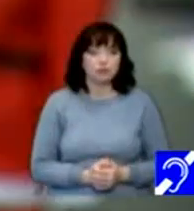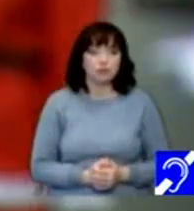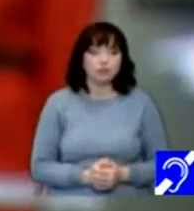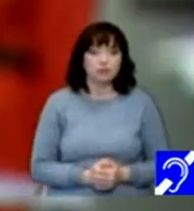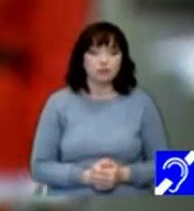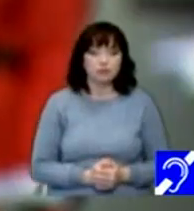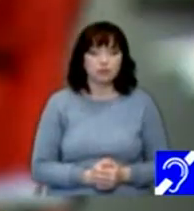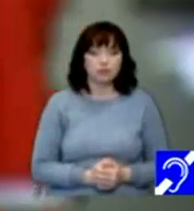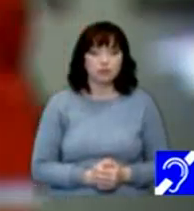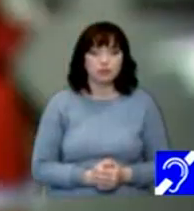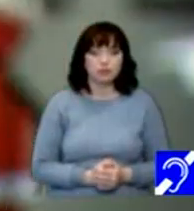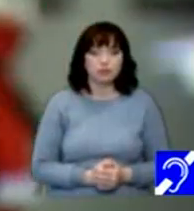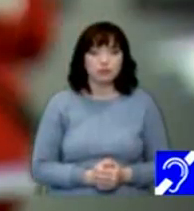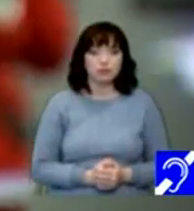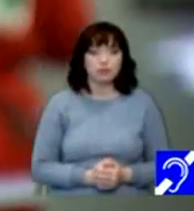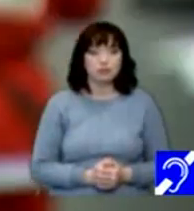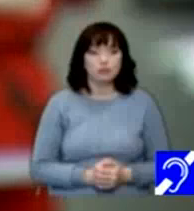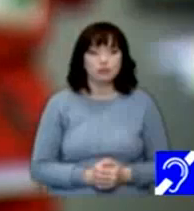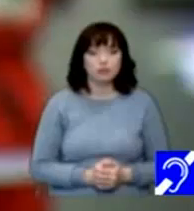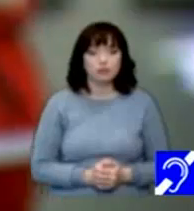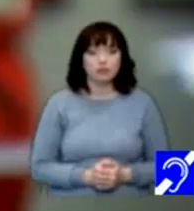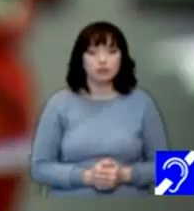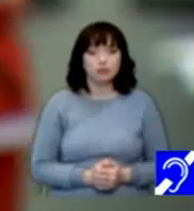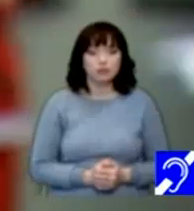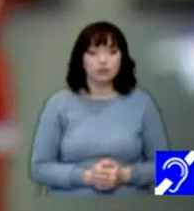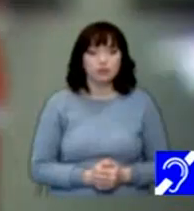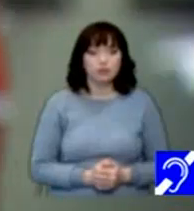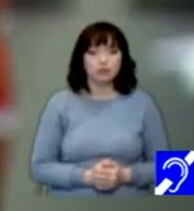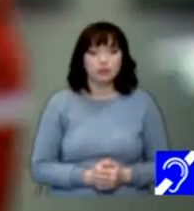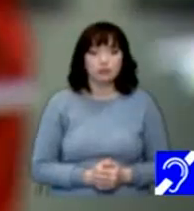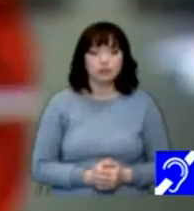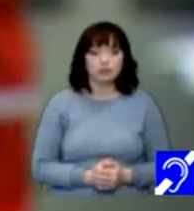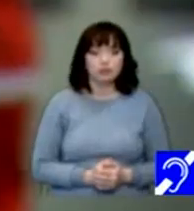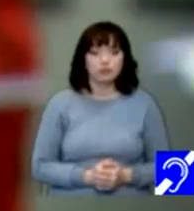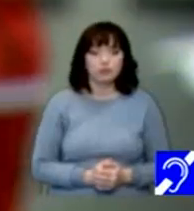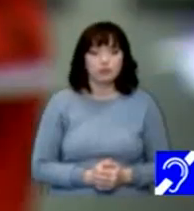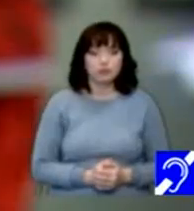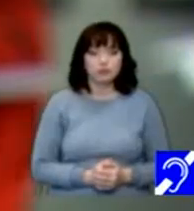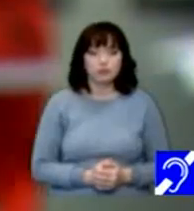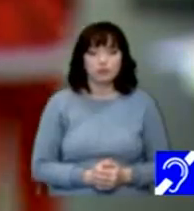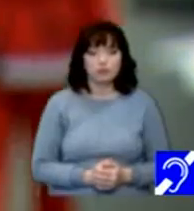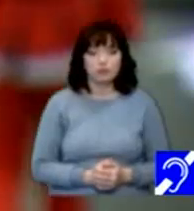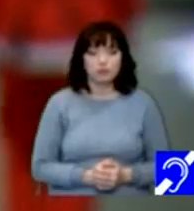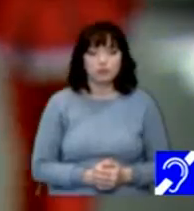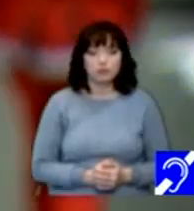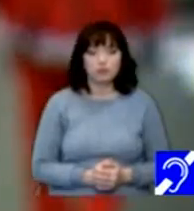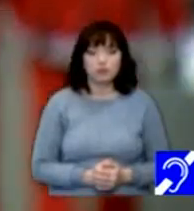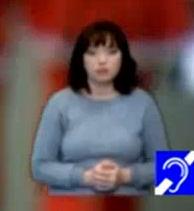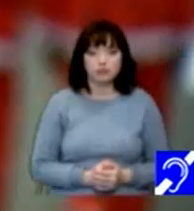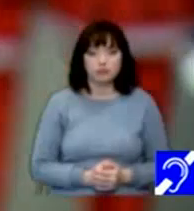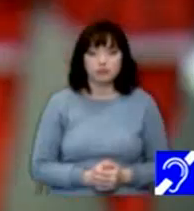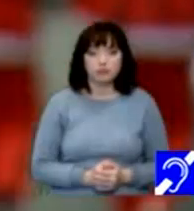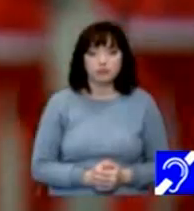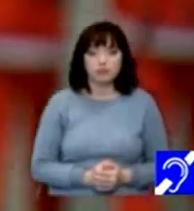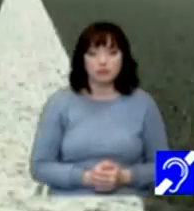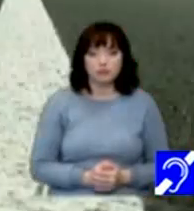por unos meses y unos días que nadie le gustaría tener. Sí que es verdad que es un espectáculo tener aquello, pero realmente la catástrofe